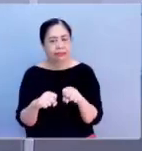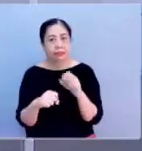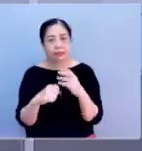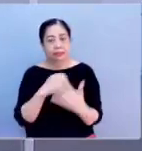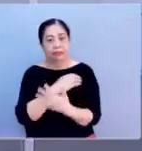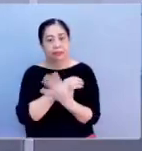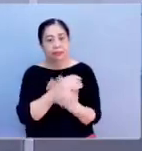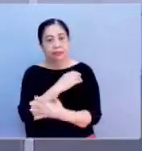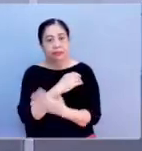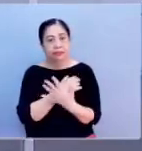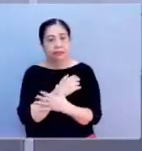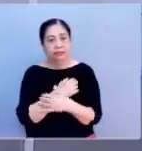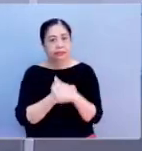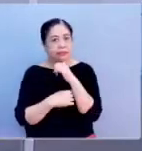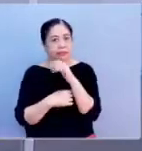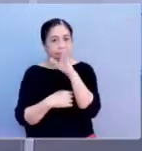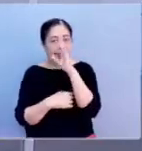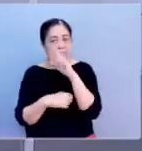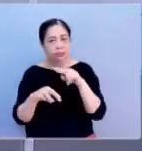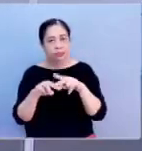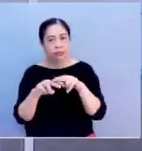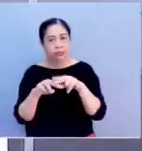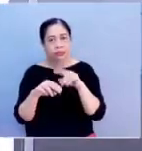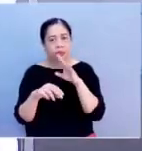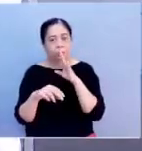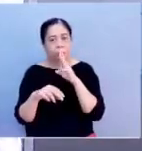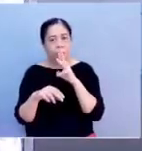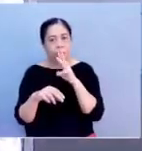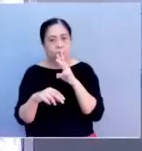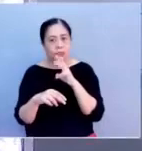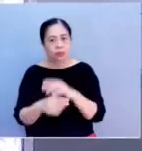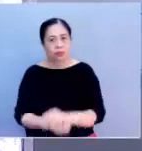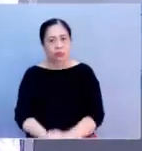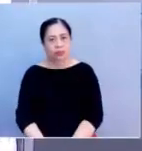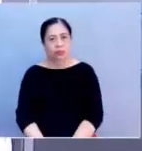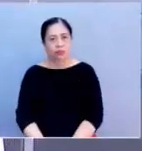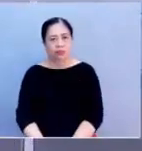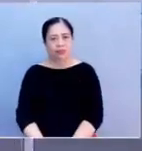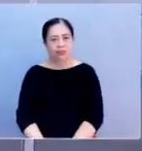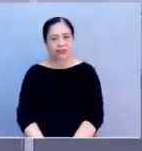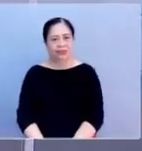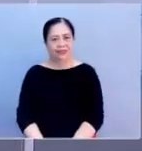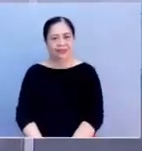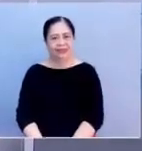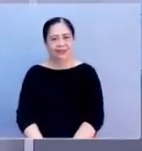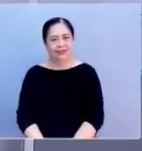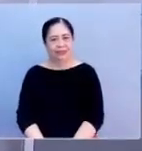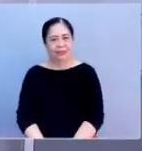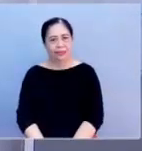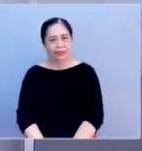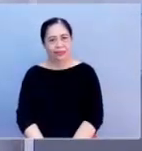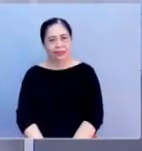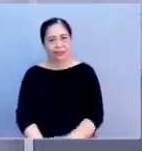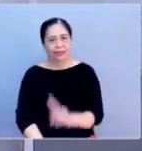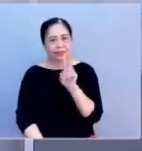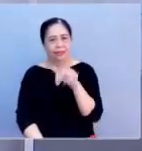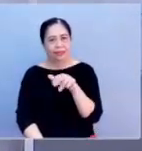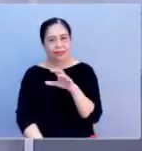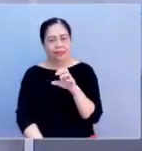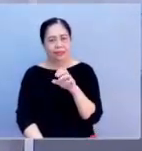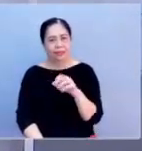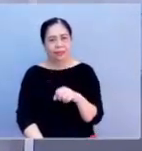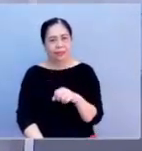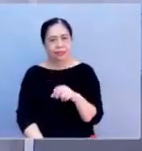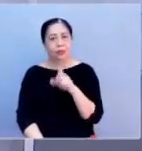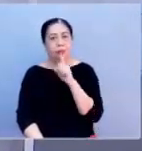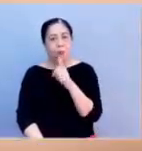siya nadadamage ng salt water. Doon talaga ako sa gesture. Ito po. Ayan ma'am, 2,500 po. Gawa po siya sa genuine